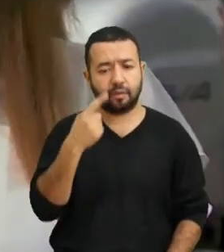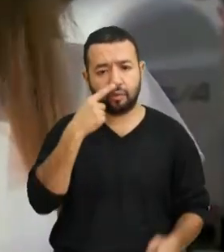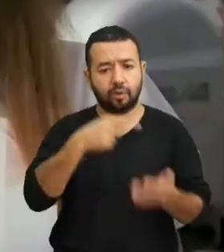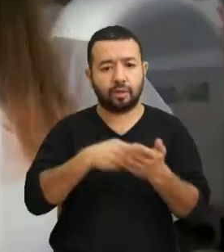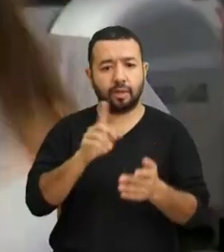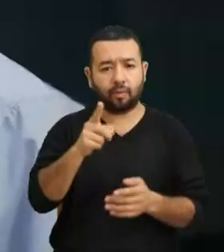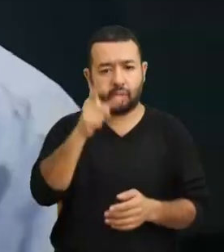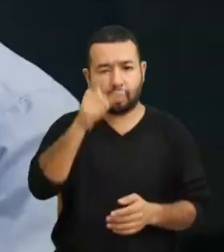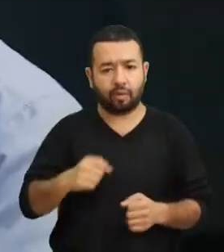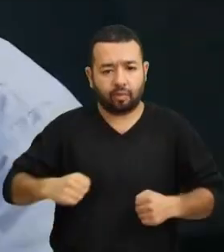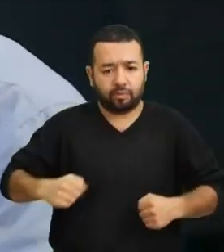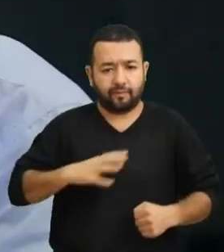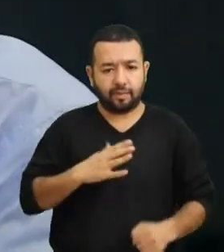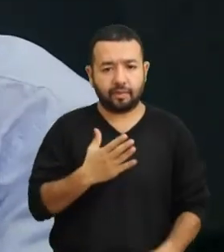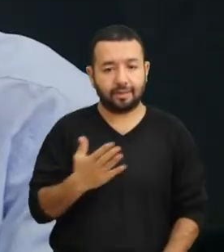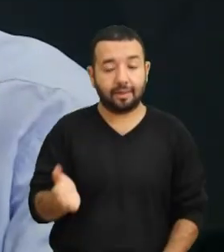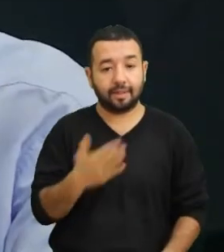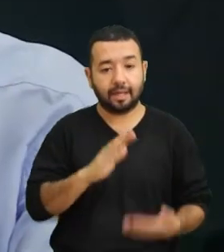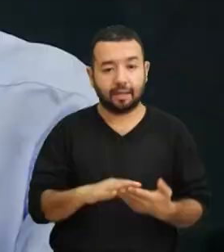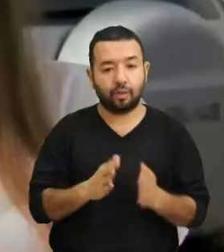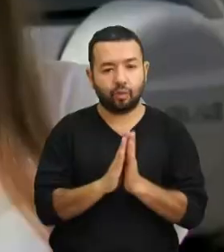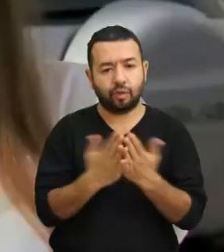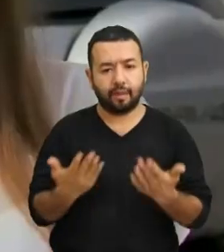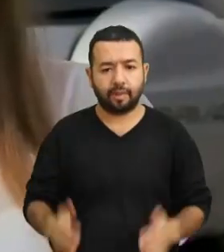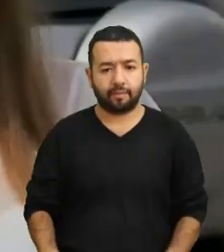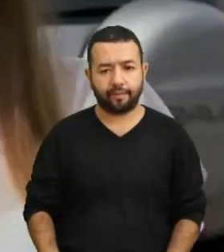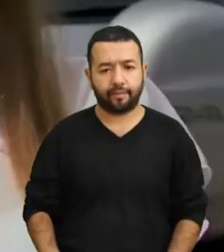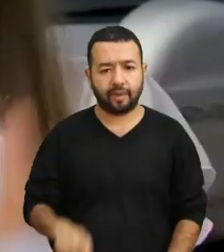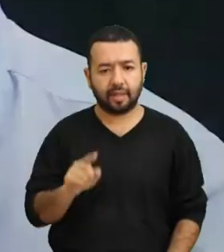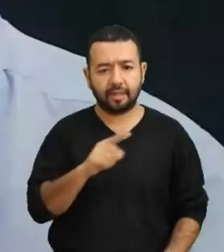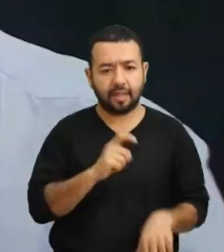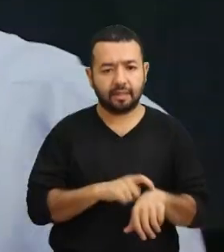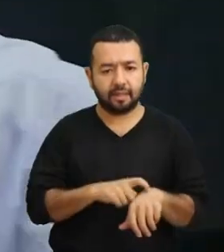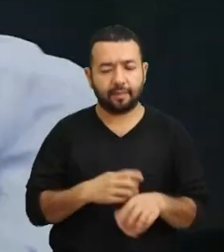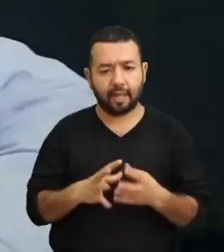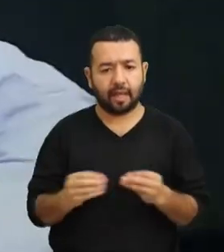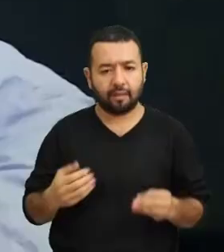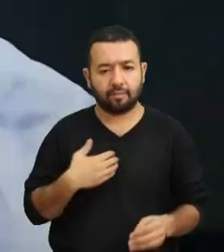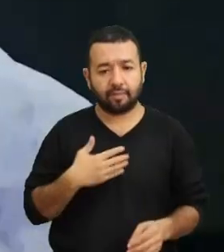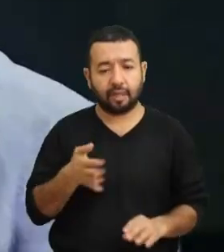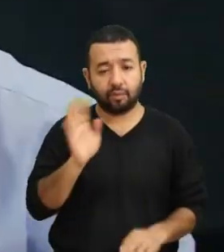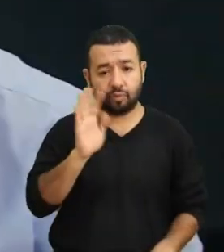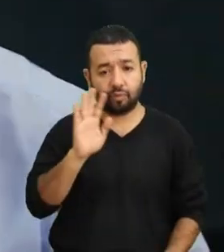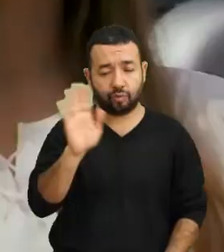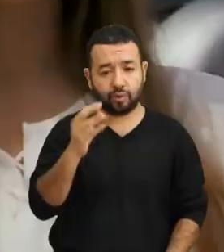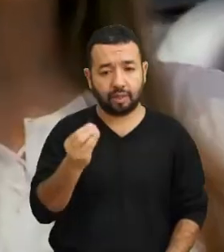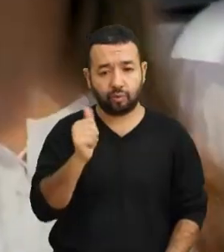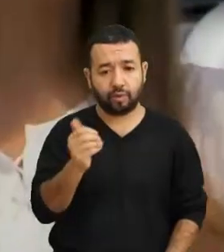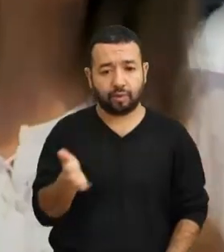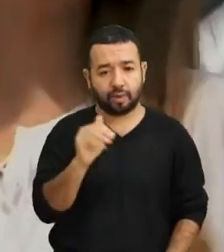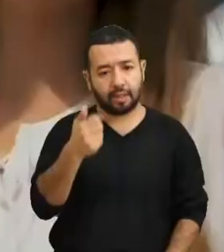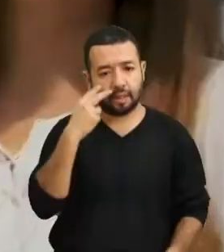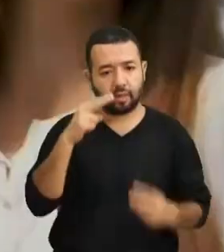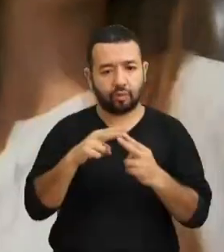alan çakma Hulk gibi. Neyse arkadaşlar ya kusura bakmayın. Sizin de zamanınızı aldım. Hadi görüşürüz, iyi günler. Tamam,